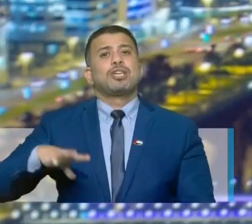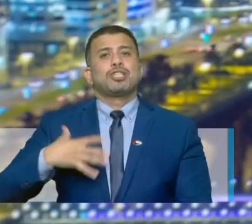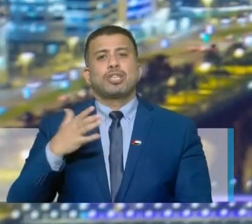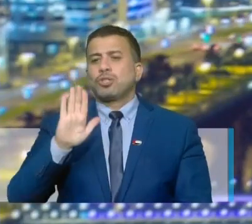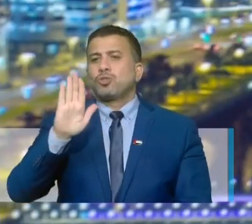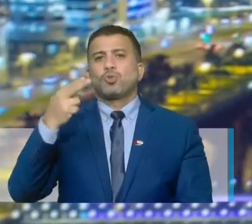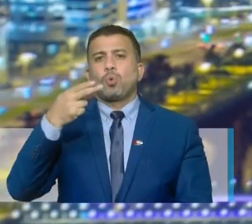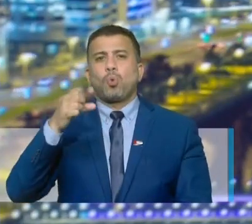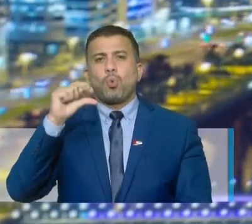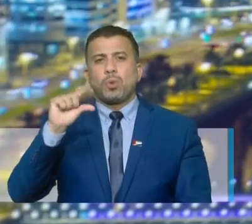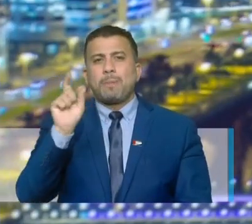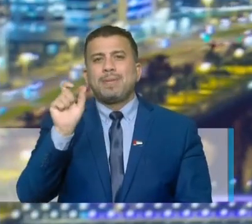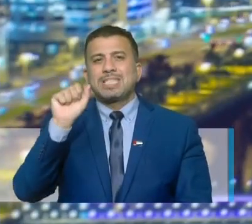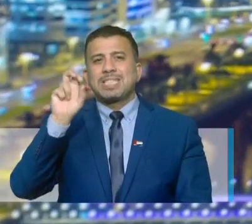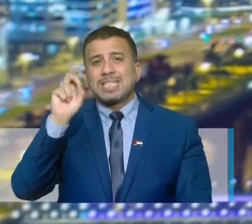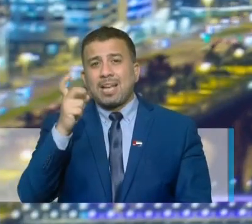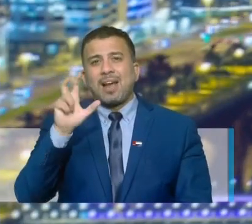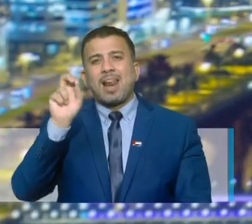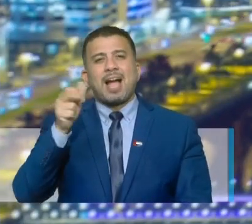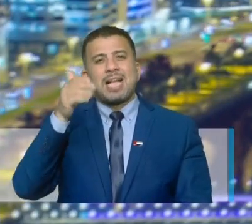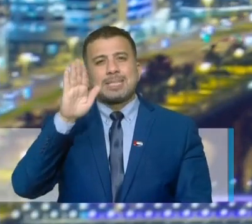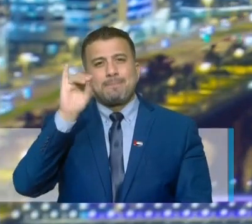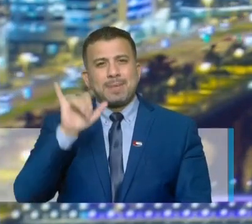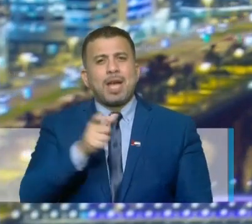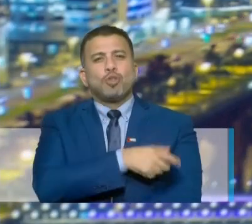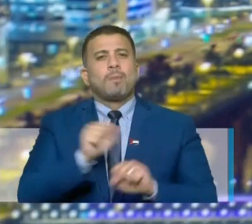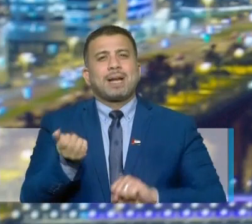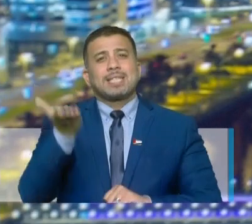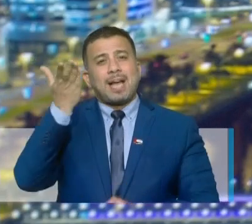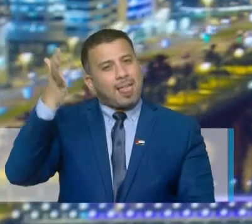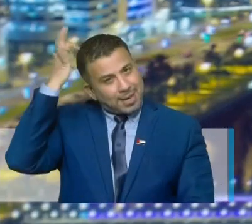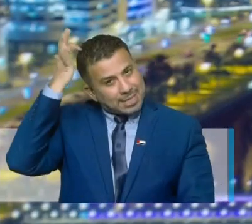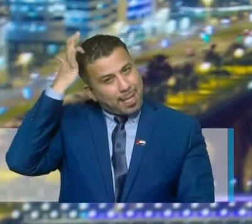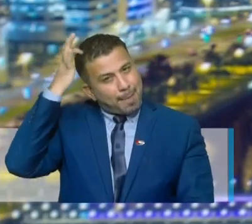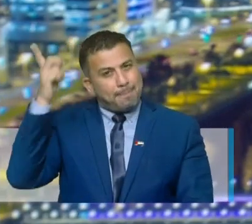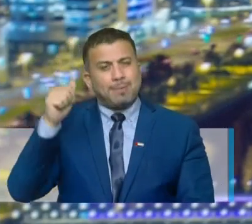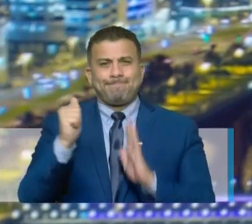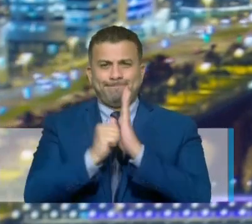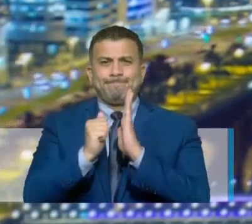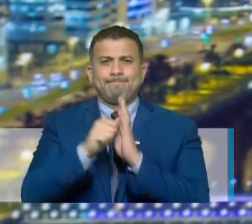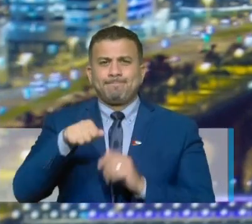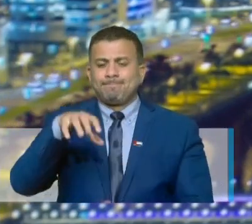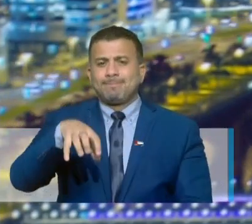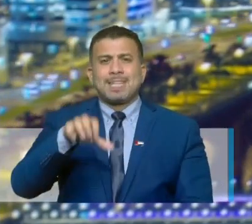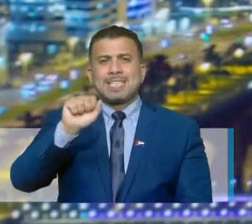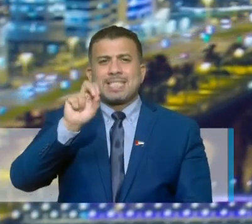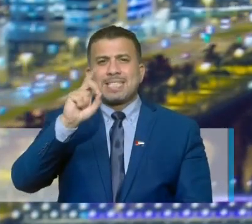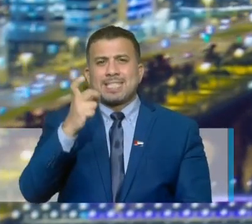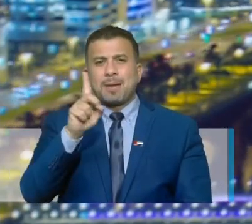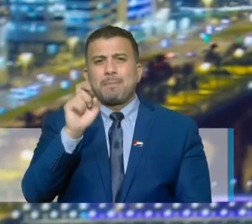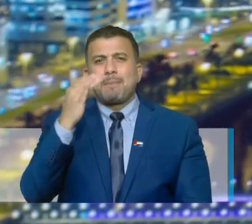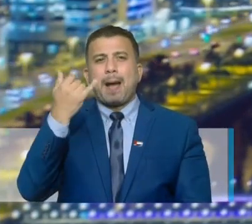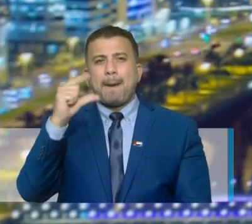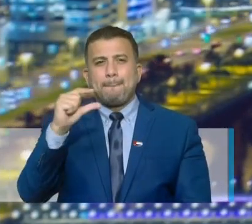استقبل صاحب السمو الشيخ سعود بن صقر القاسمي عضو المجلس الاعلى حاكم راس الخيمه في قصر سموه بمدينه صقر بن